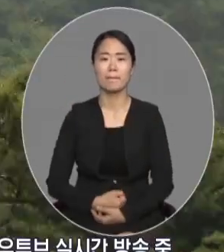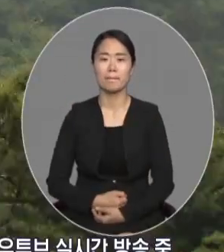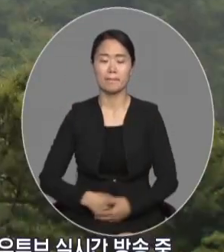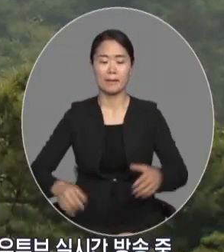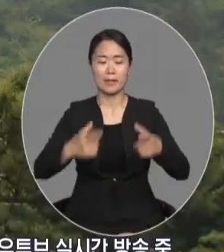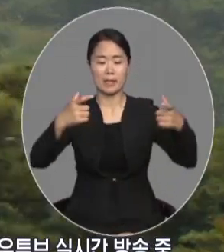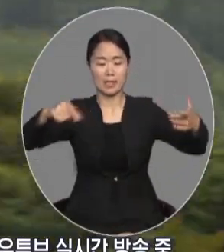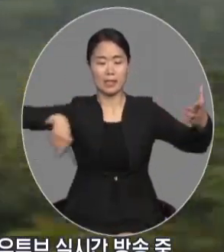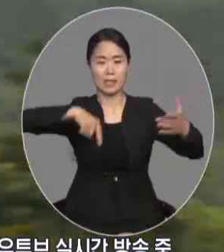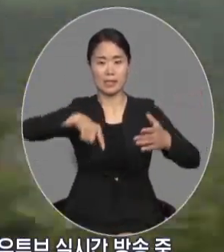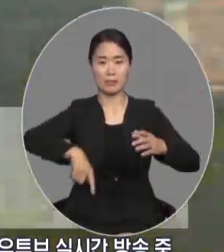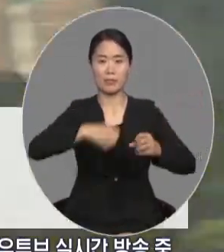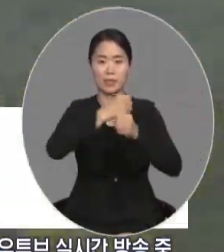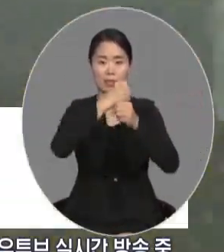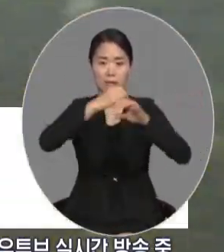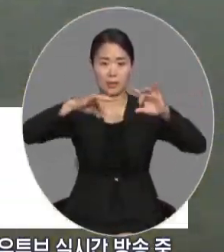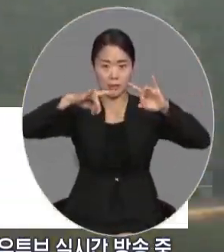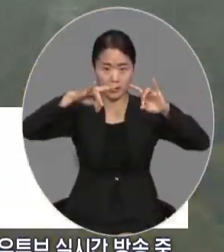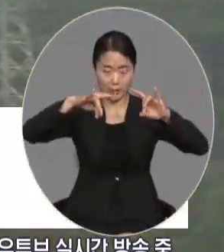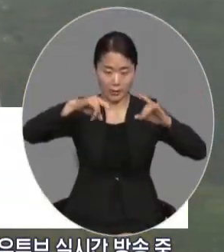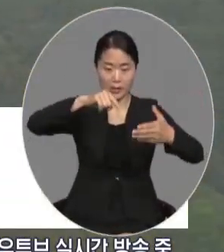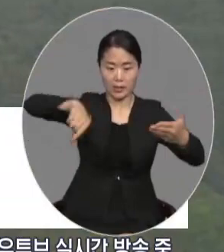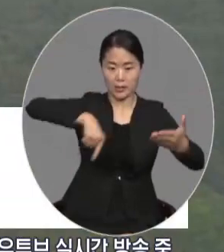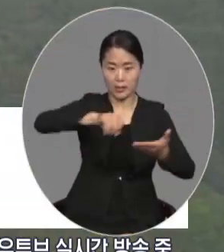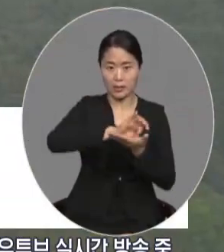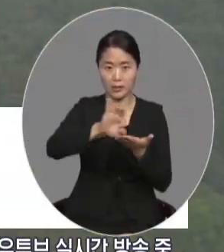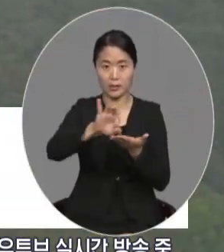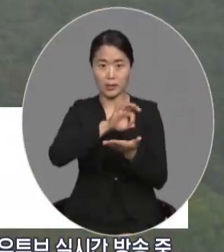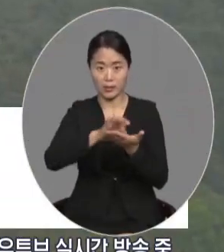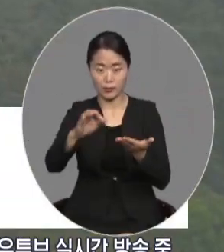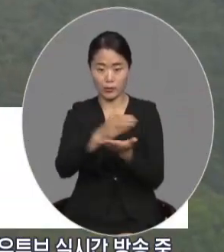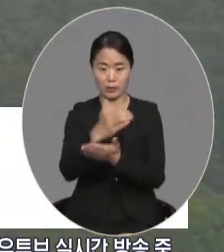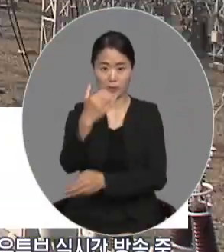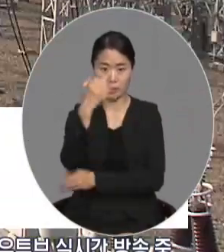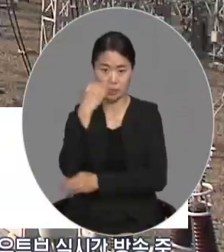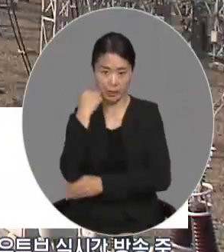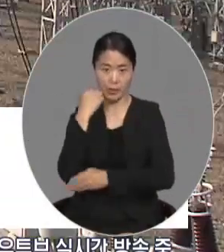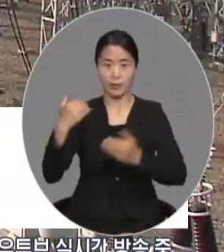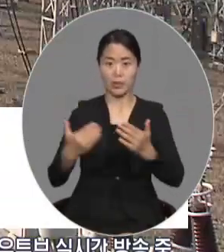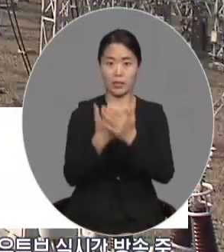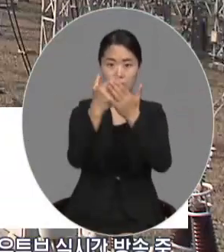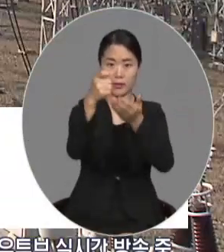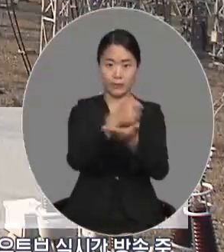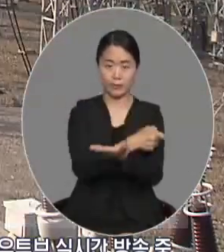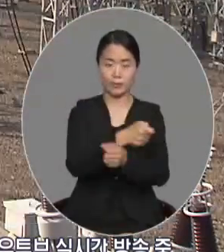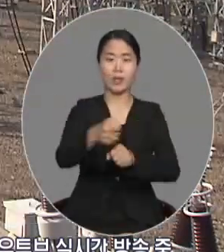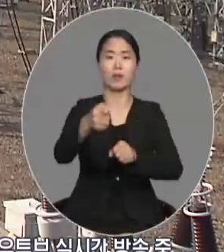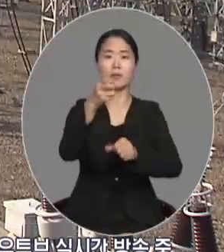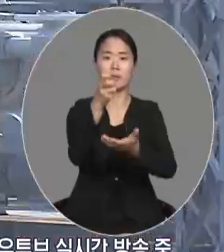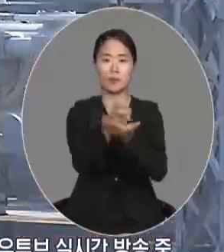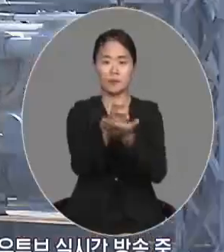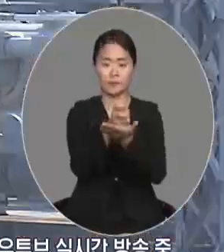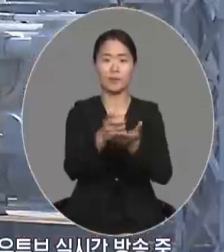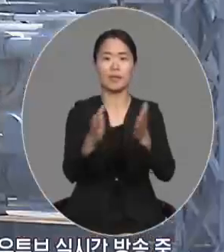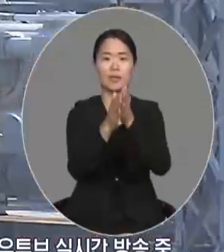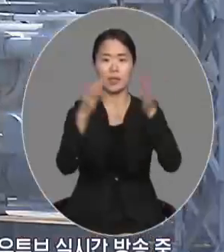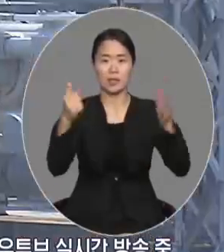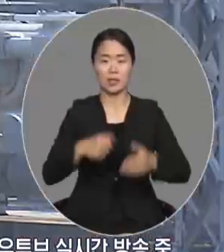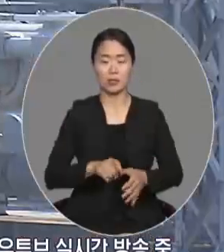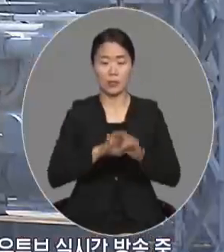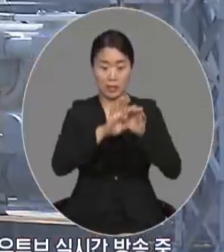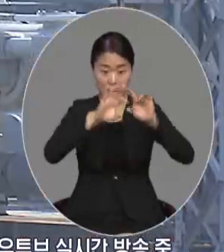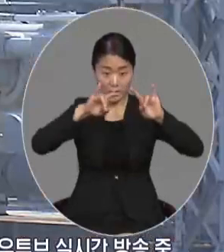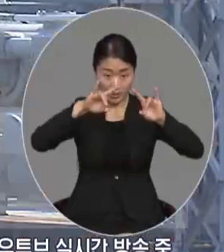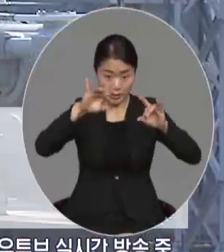지역에서 생산한 전력을 지역에서 소비하는 분산에너지 활성화 특별법이 시행에 들어갔습니다. 전력시장의